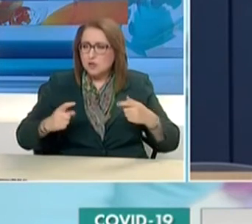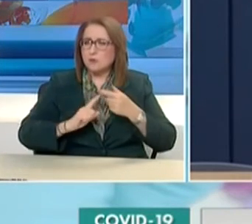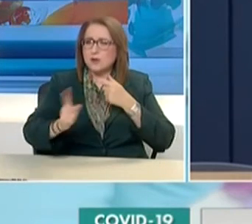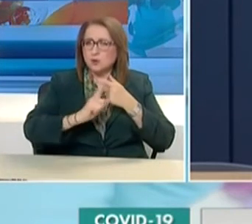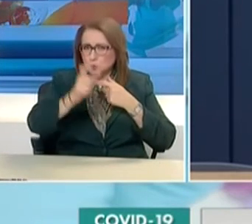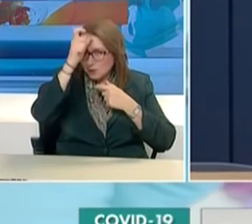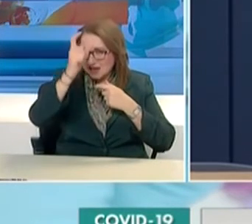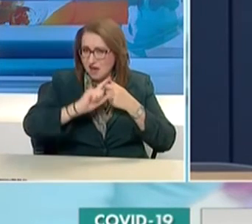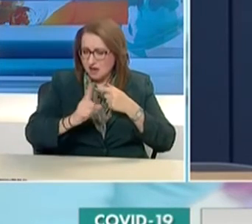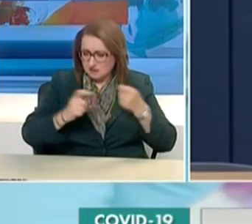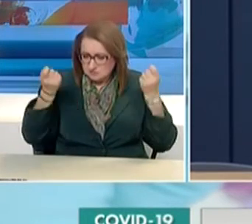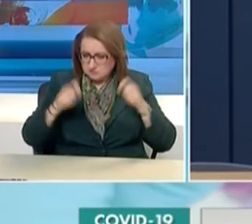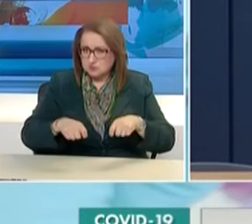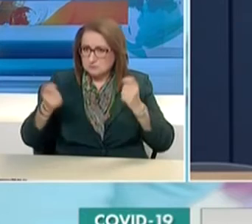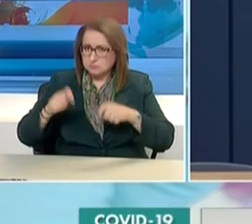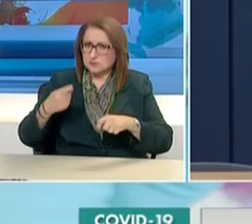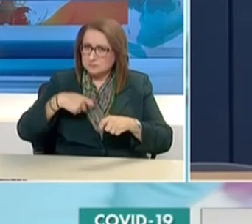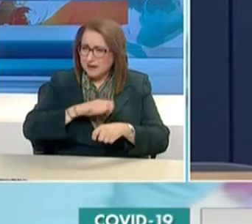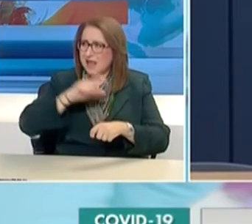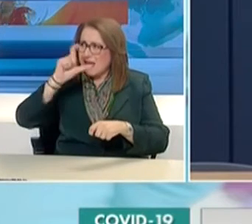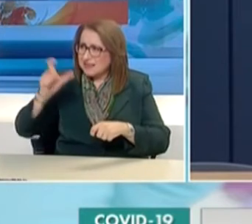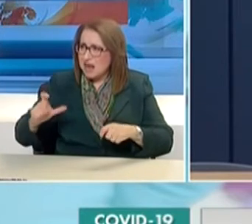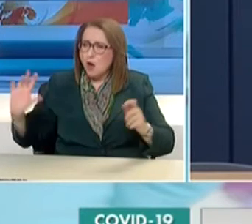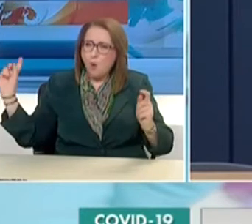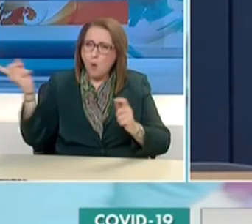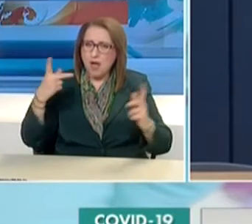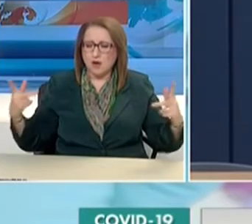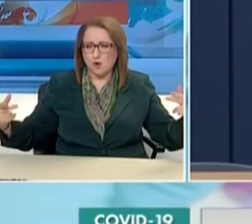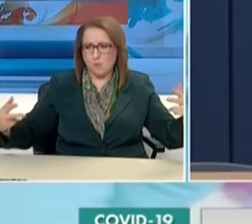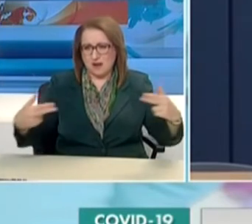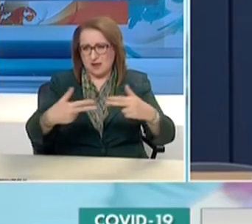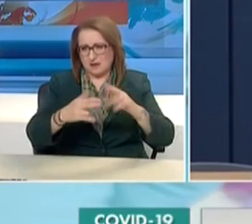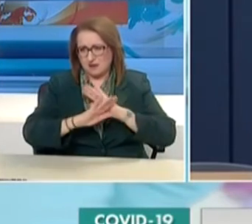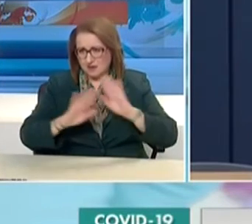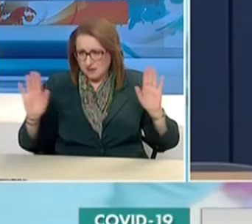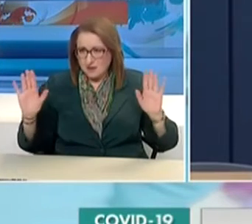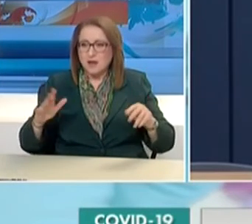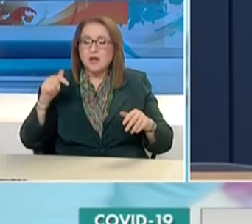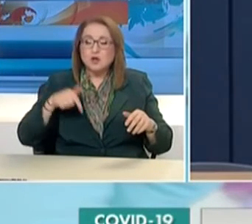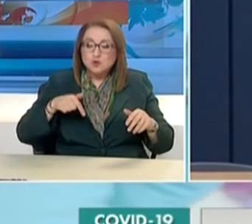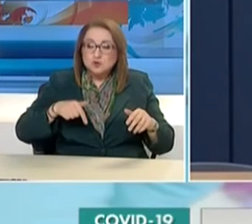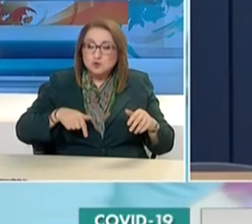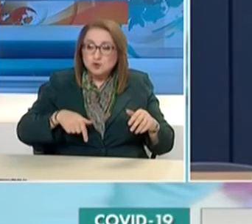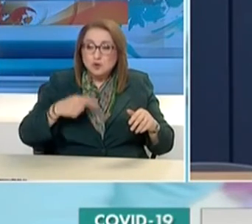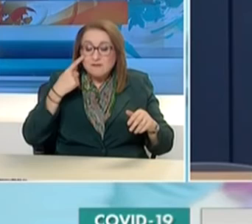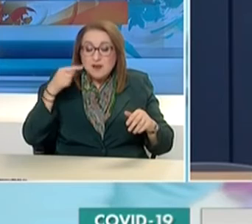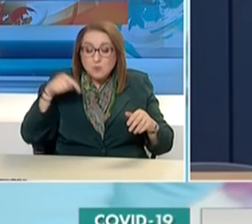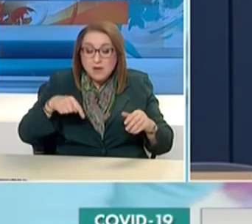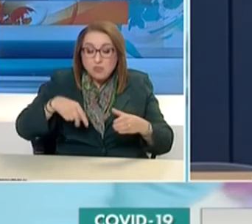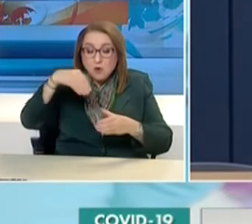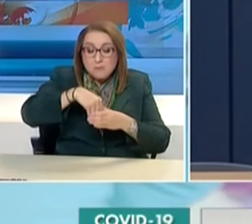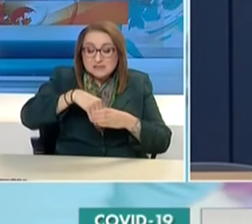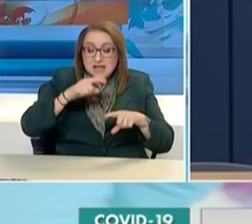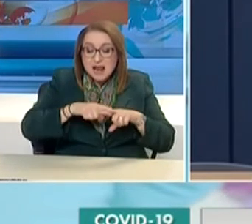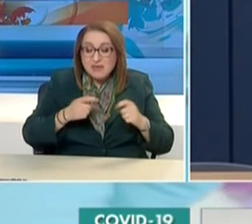Τουρκία. Πρέπει να είναι ξεκάθαρο ότι οι αποφάσεις μας βασίζονται στα καθημερινά δεδομένα. Αυτό που κάνουμε είναι παρακολουθούμε τόσο τα εσωτερικά δεδομένα,